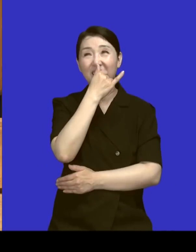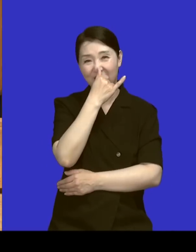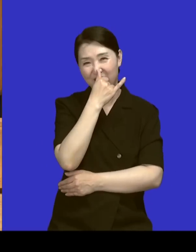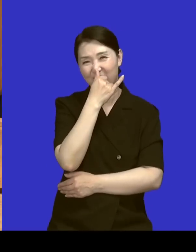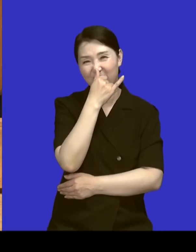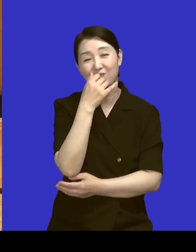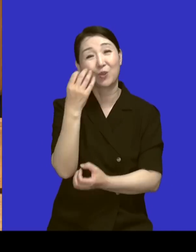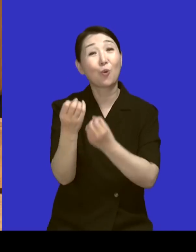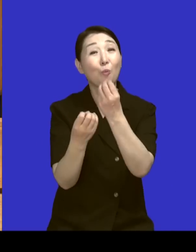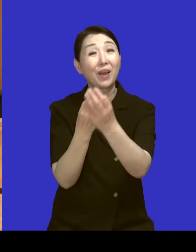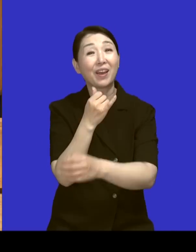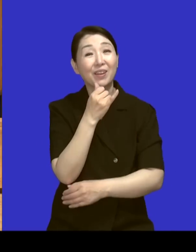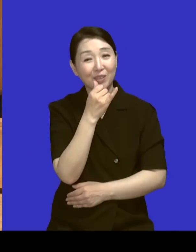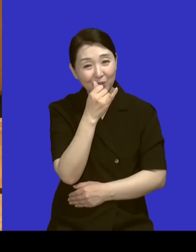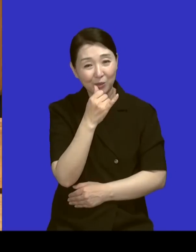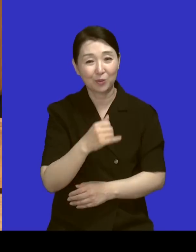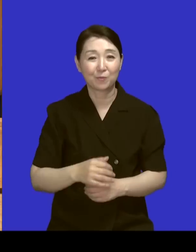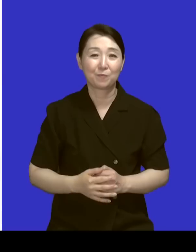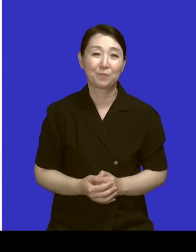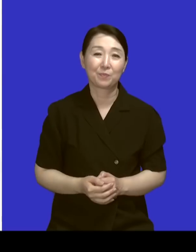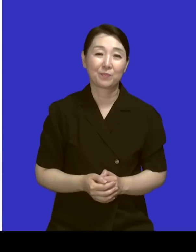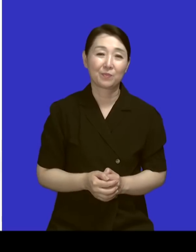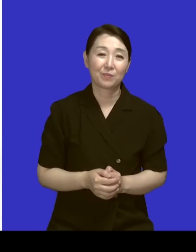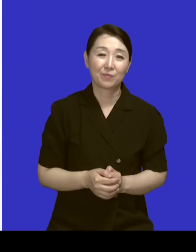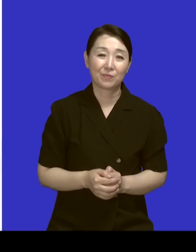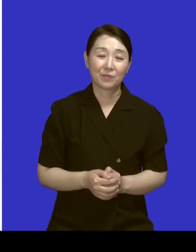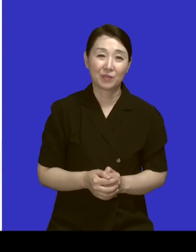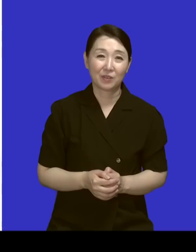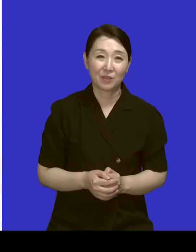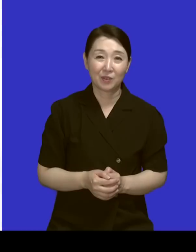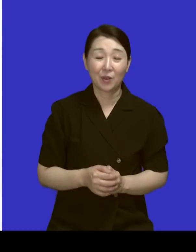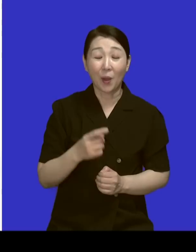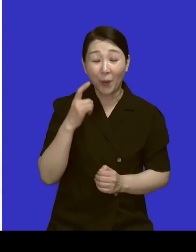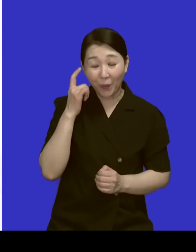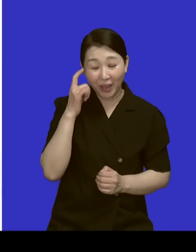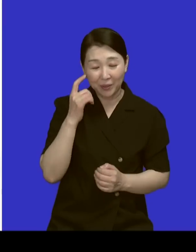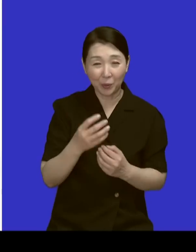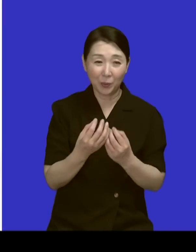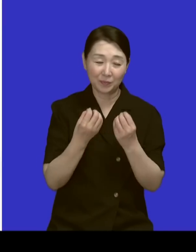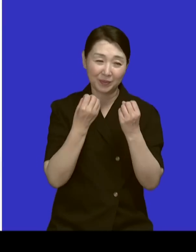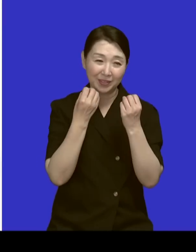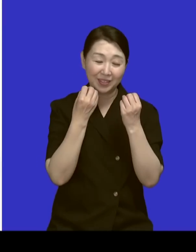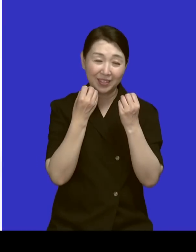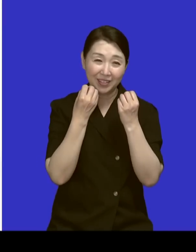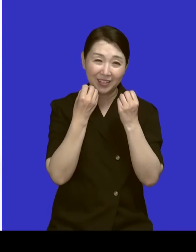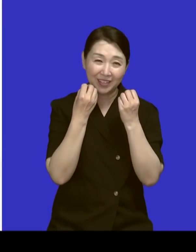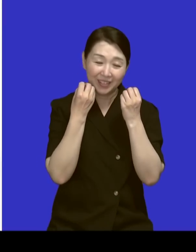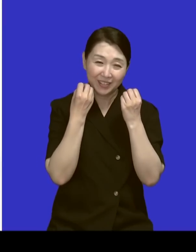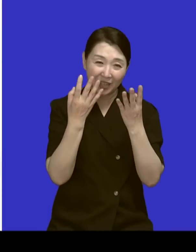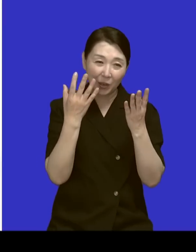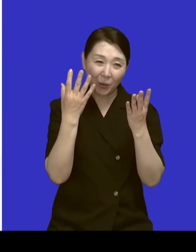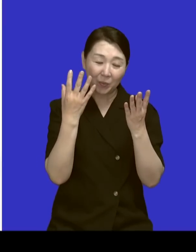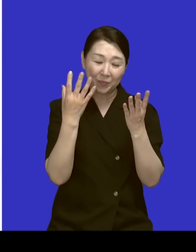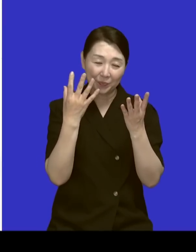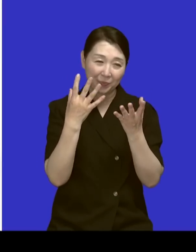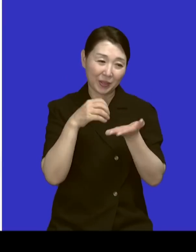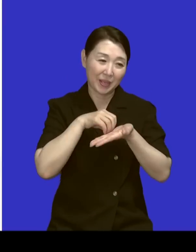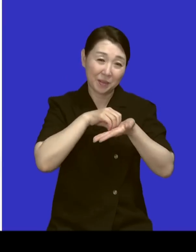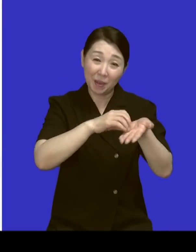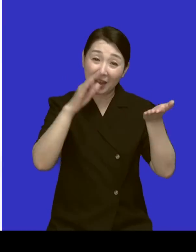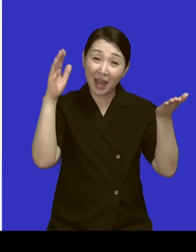같은 그래서 토요일마다 신입생들은 무조건 앞에 나가서 20명, 30명 앞에서 자기 이야기를 해야